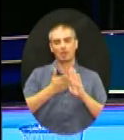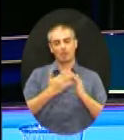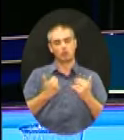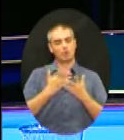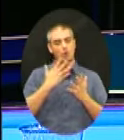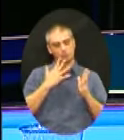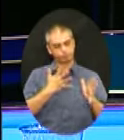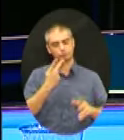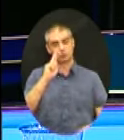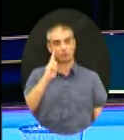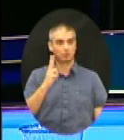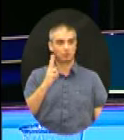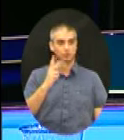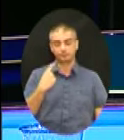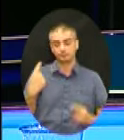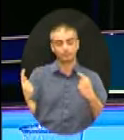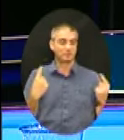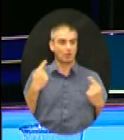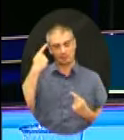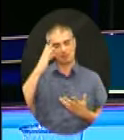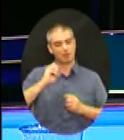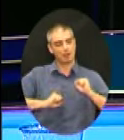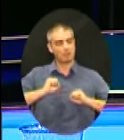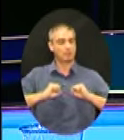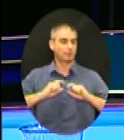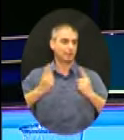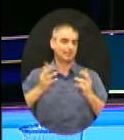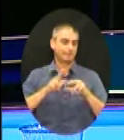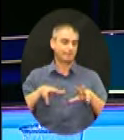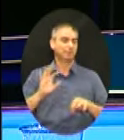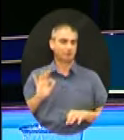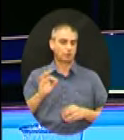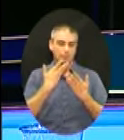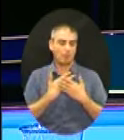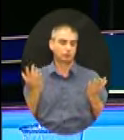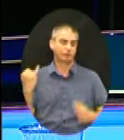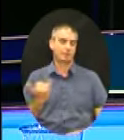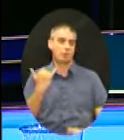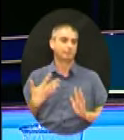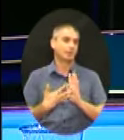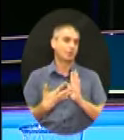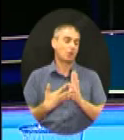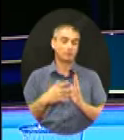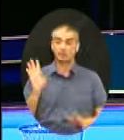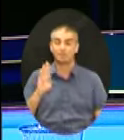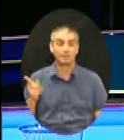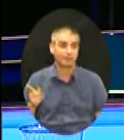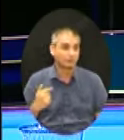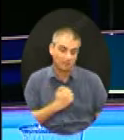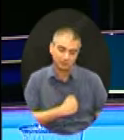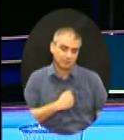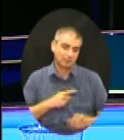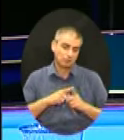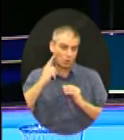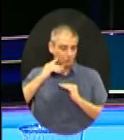יותר בוטא וכל אחד מהם ידע להתנהג אחרת מול המצב הזה שהם חשופים כל הזמן לביקורת נתניהו לצערי יורד